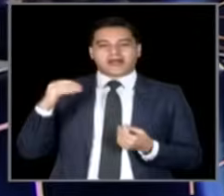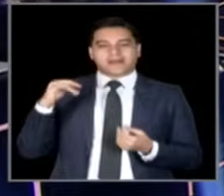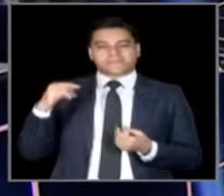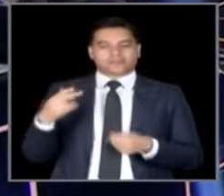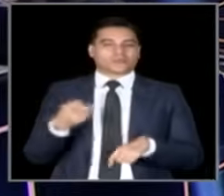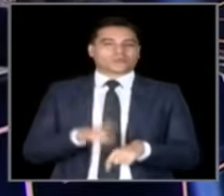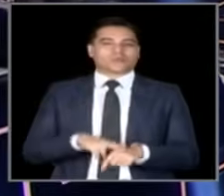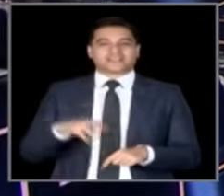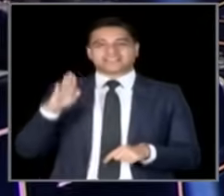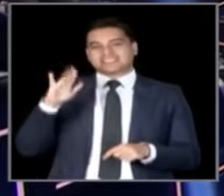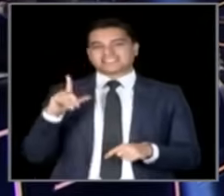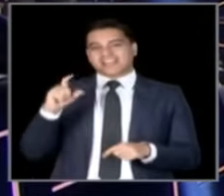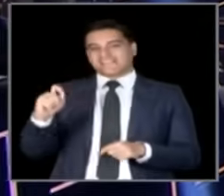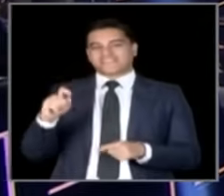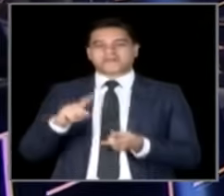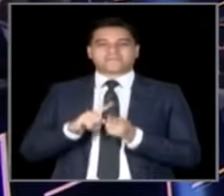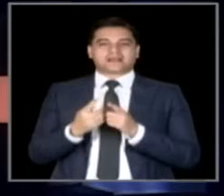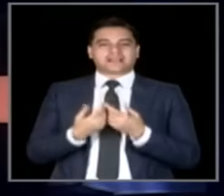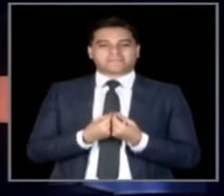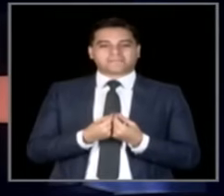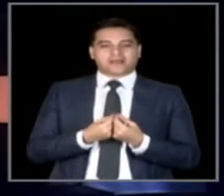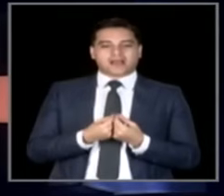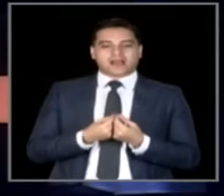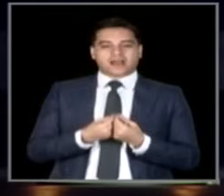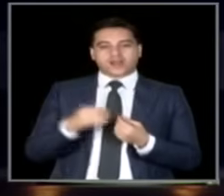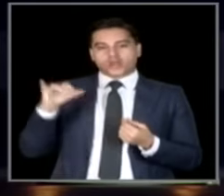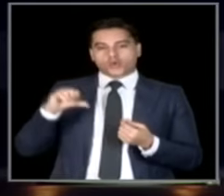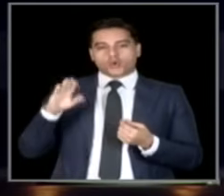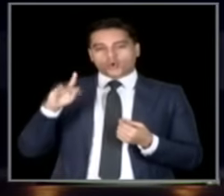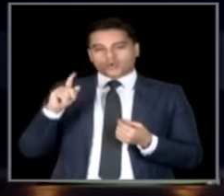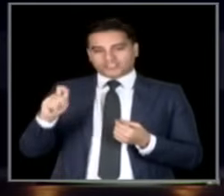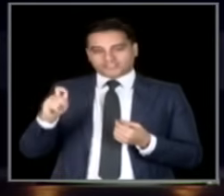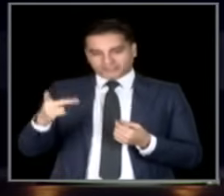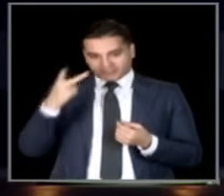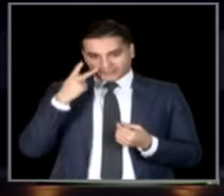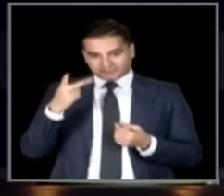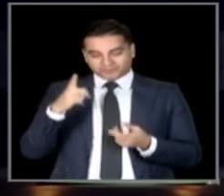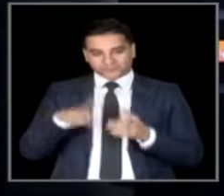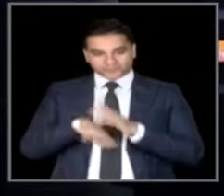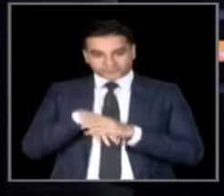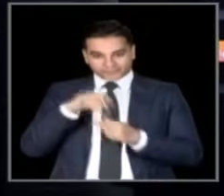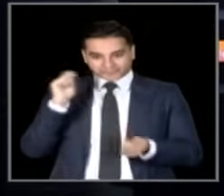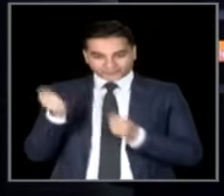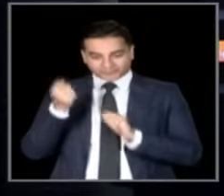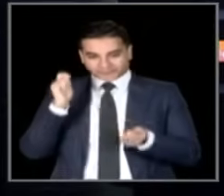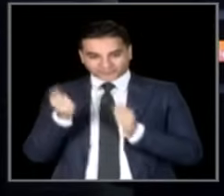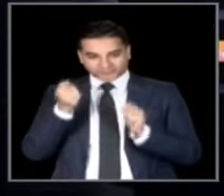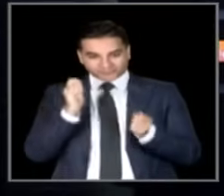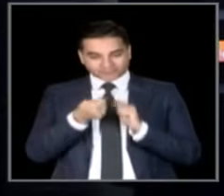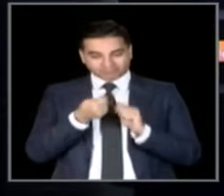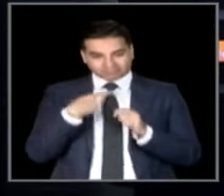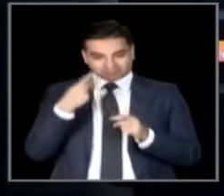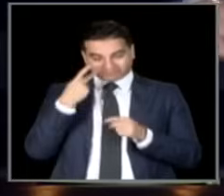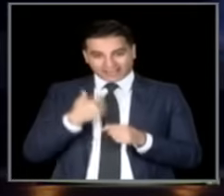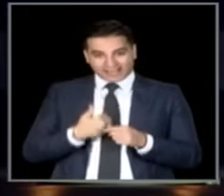هشام، وسيف العطار نزل مكان يوسف الصديق. بتعملوا تغييرات انتوا؟ احس ان